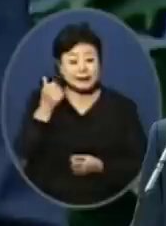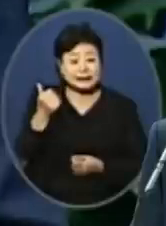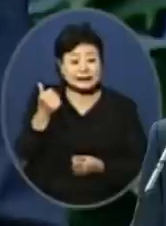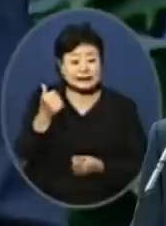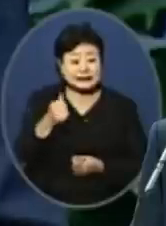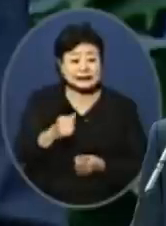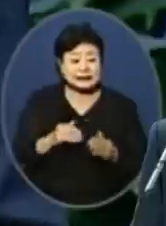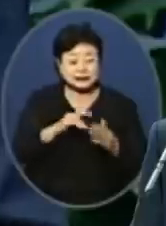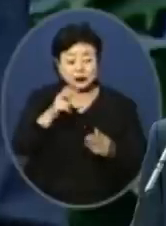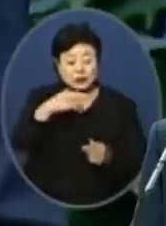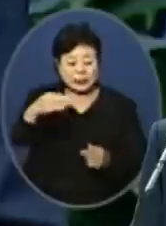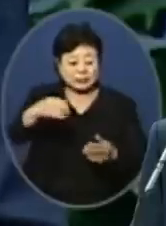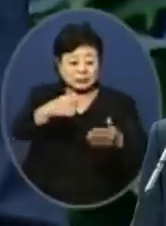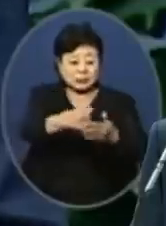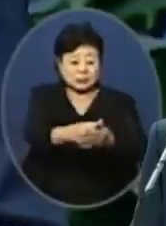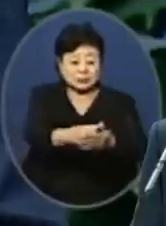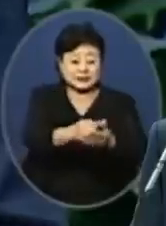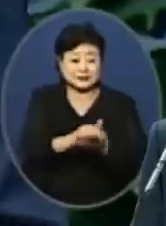아버지께로 돌아가기로 작정했습니다.